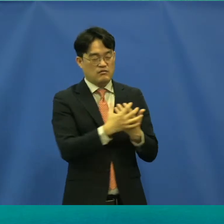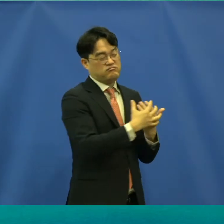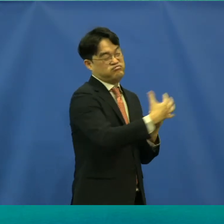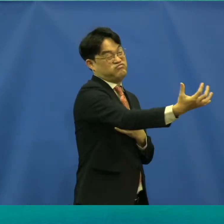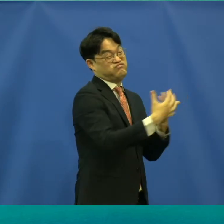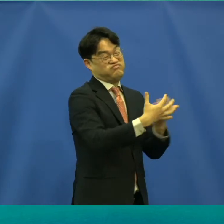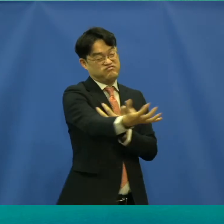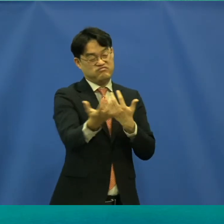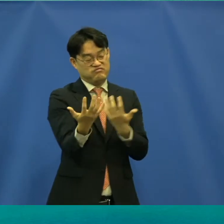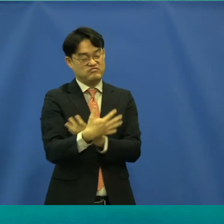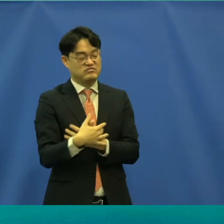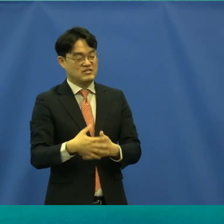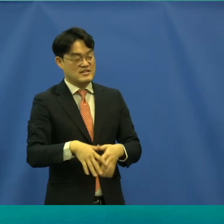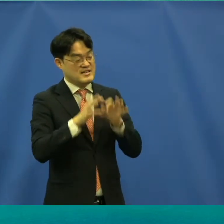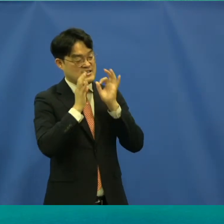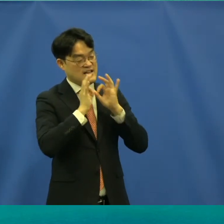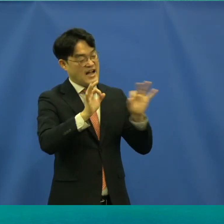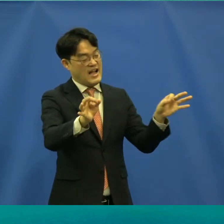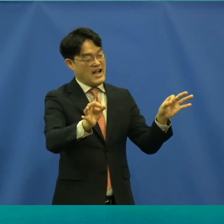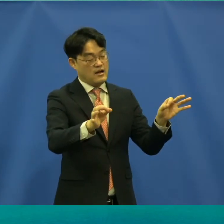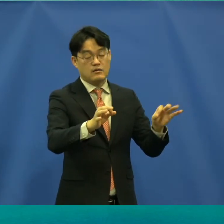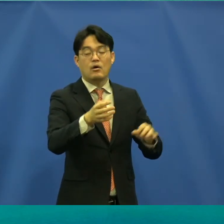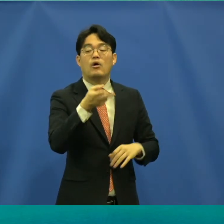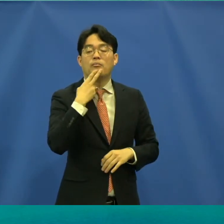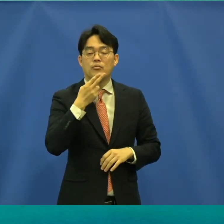하나님의 말씀은 군중에게 전달되지 않습니다.